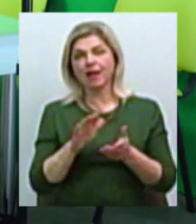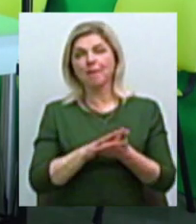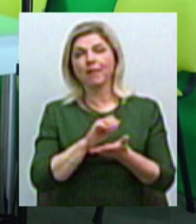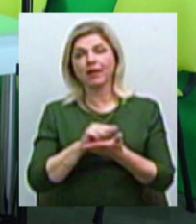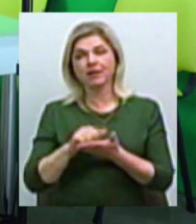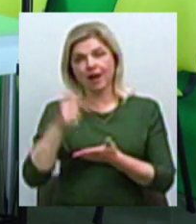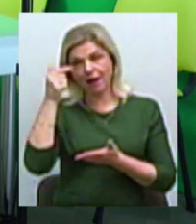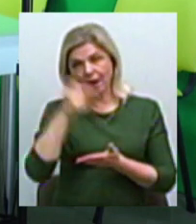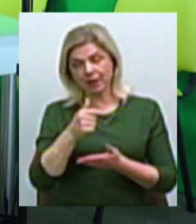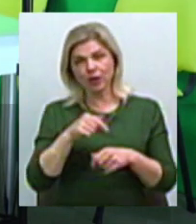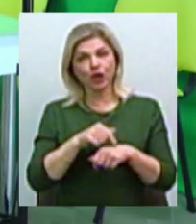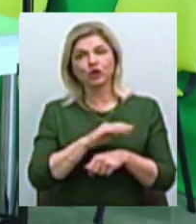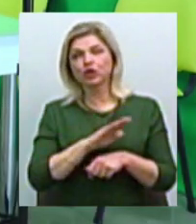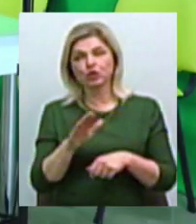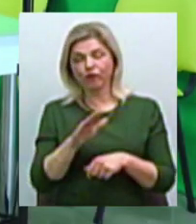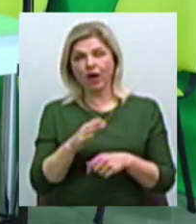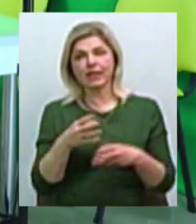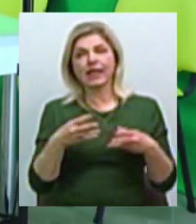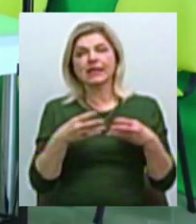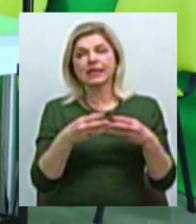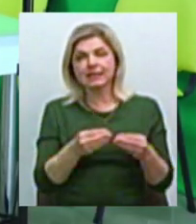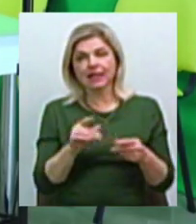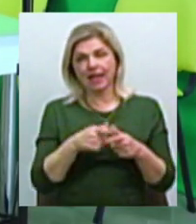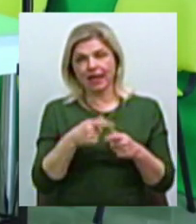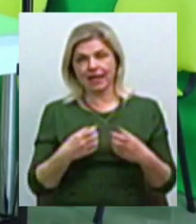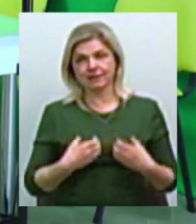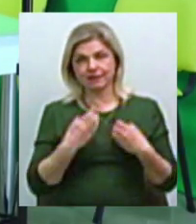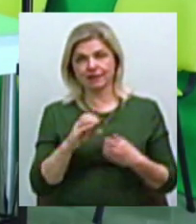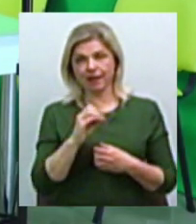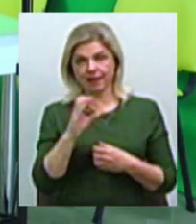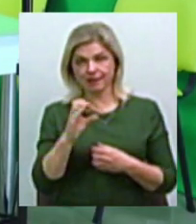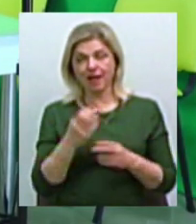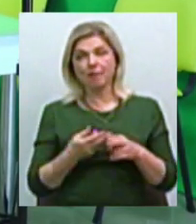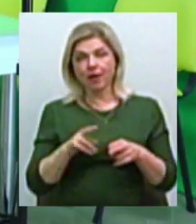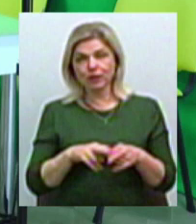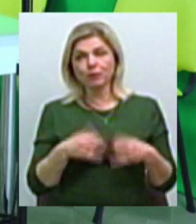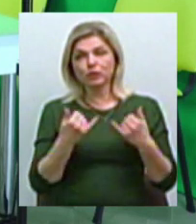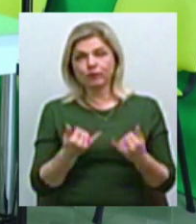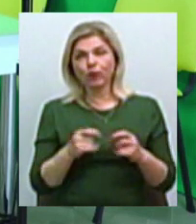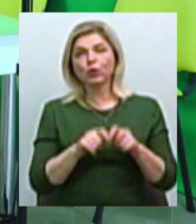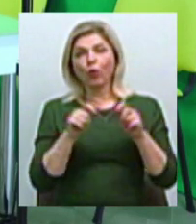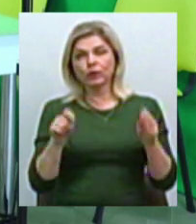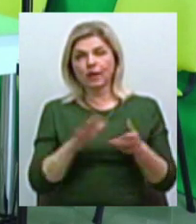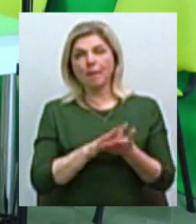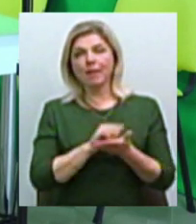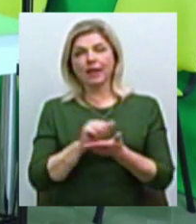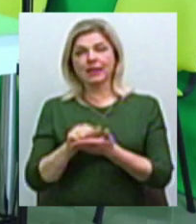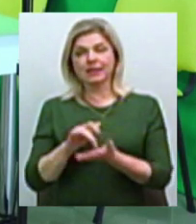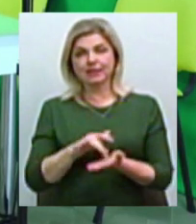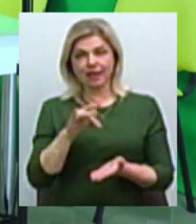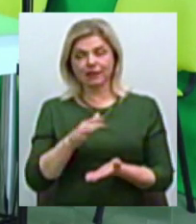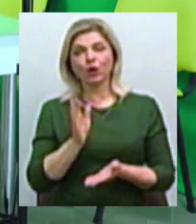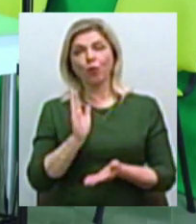тиску чи то стресу. Тому ми сьогодні відкрили медіа-центр, ми будемо